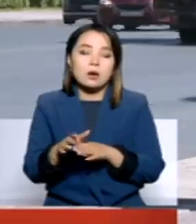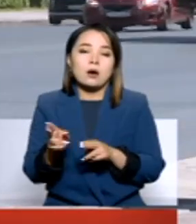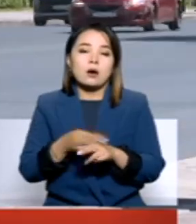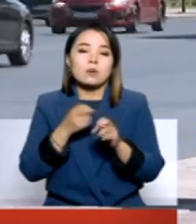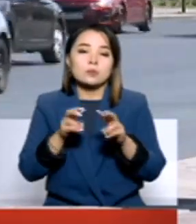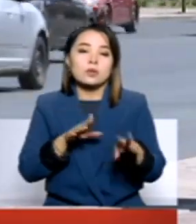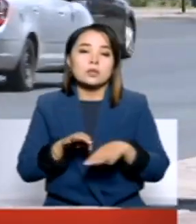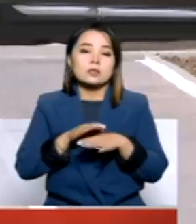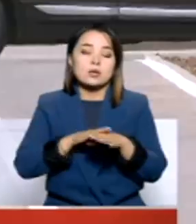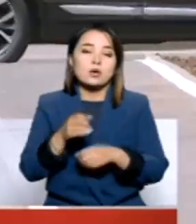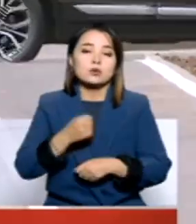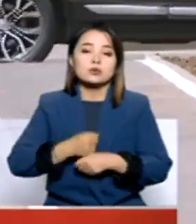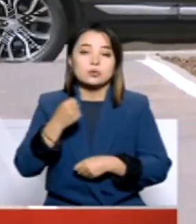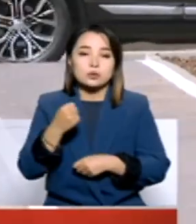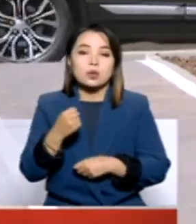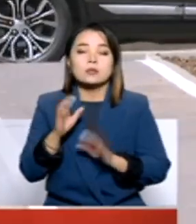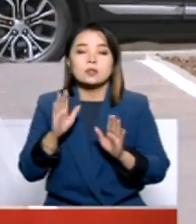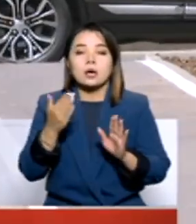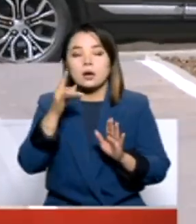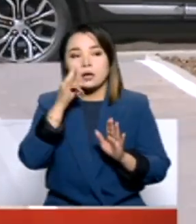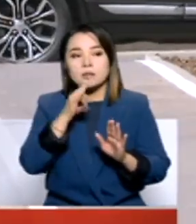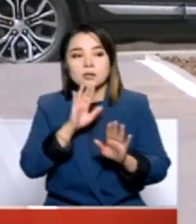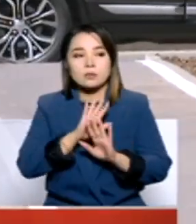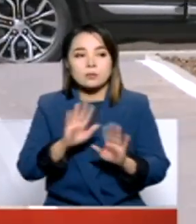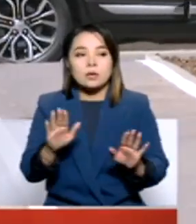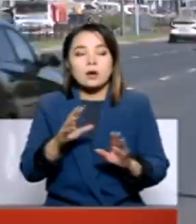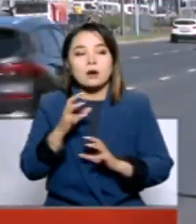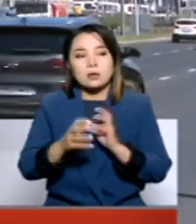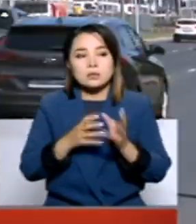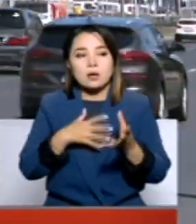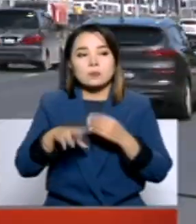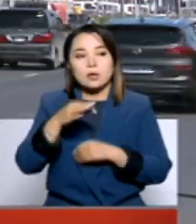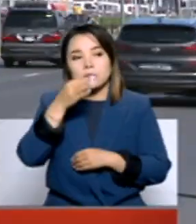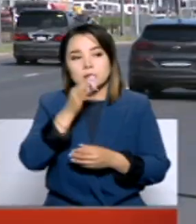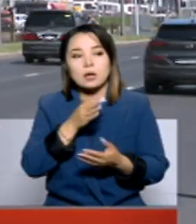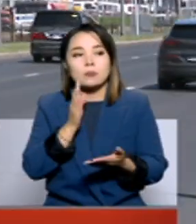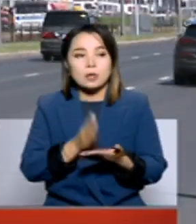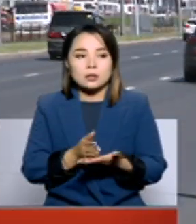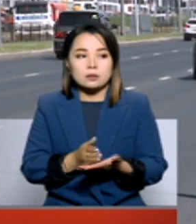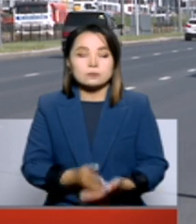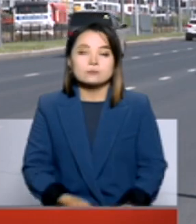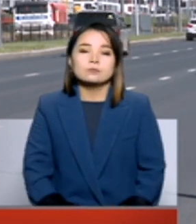қауіпсіздік шараларын күшейту тек Қазақстанда ғана емес, әлемде де бар тәжірибе.